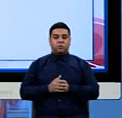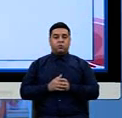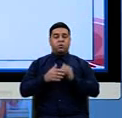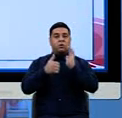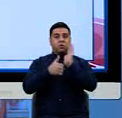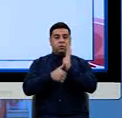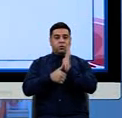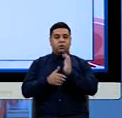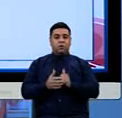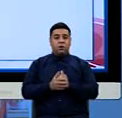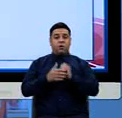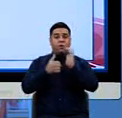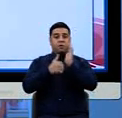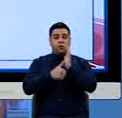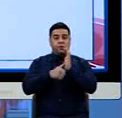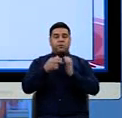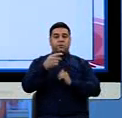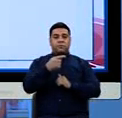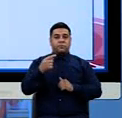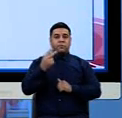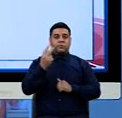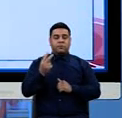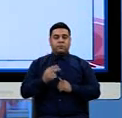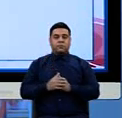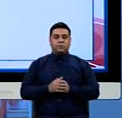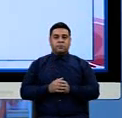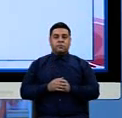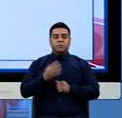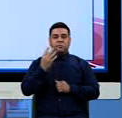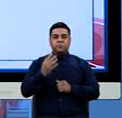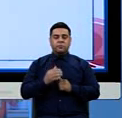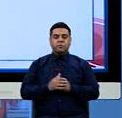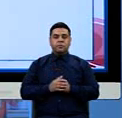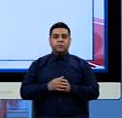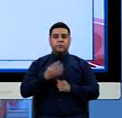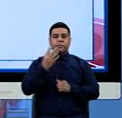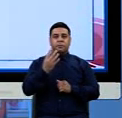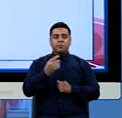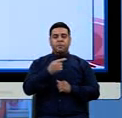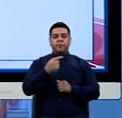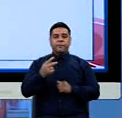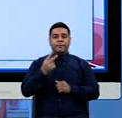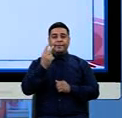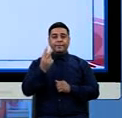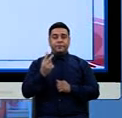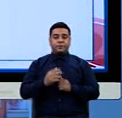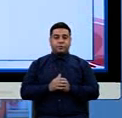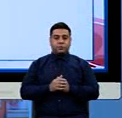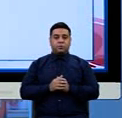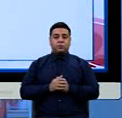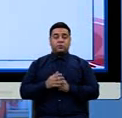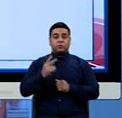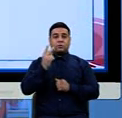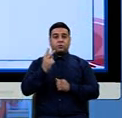ayırsak 6. 6 sonidan yana 2ni ayıramız 4. 4 sonidan 2ni